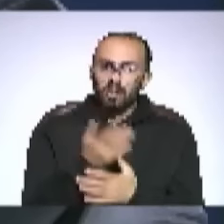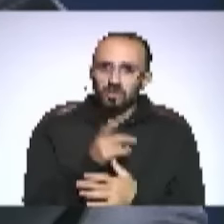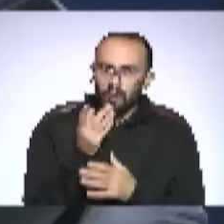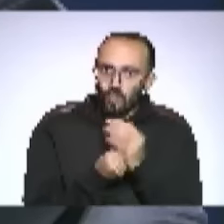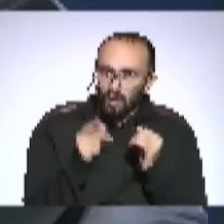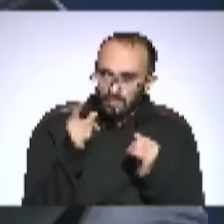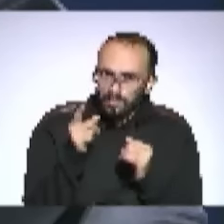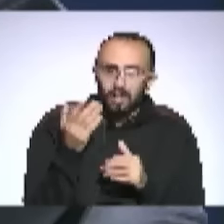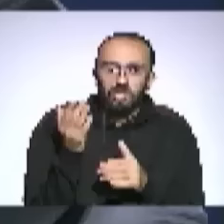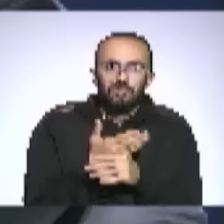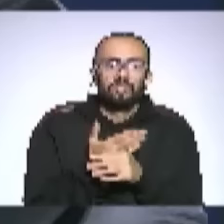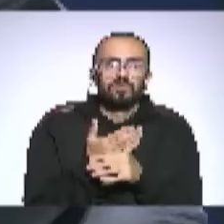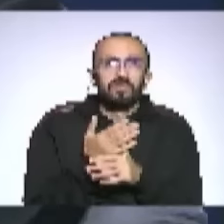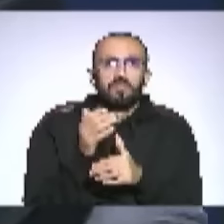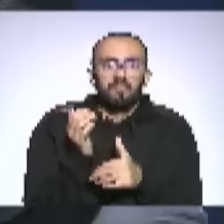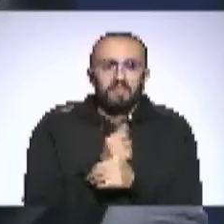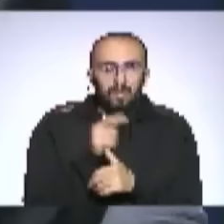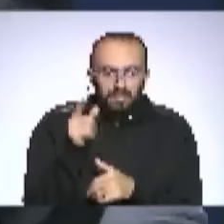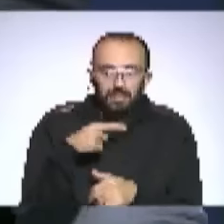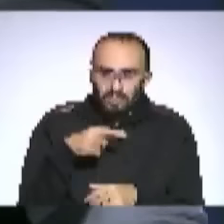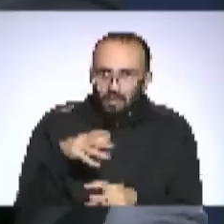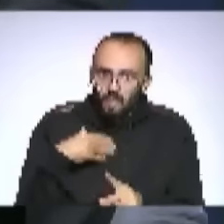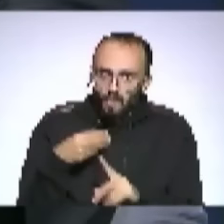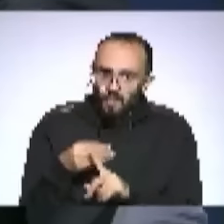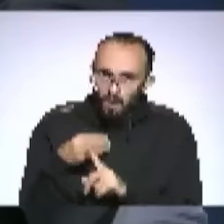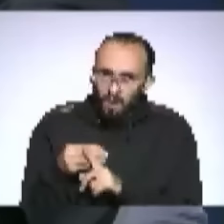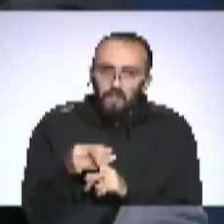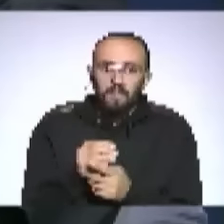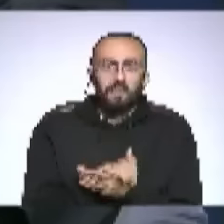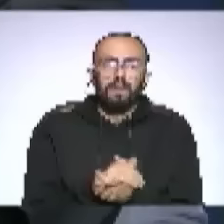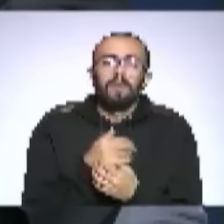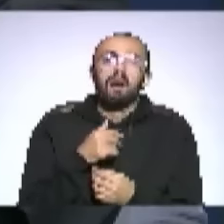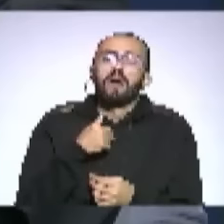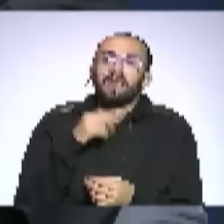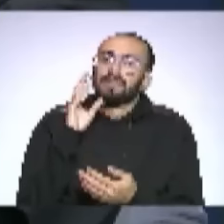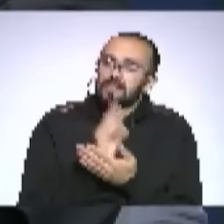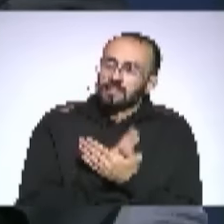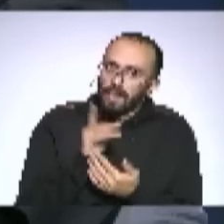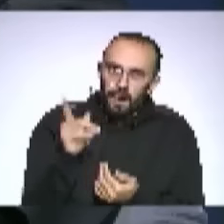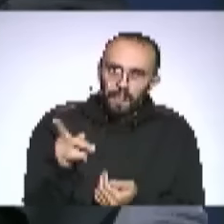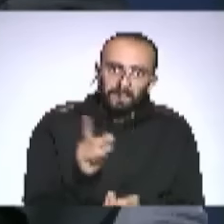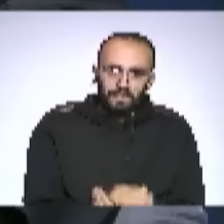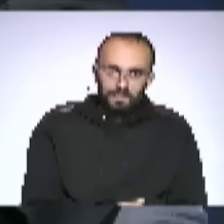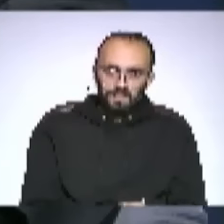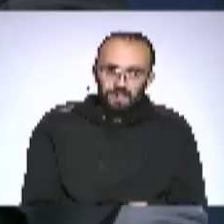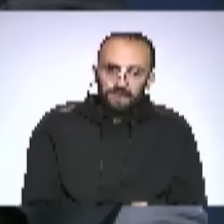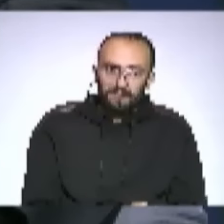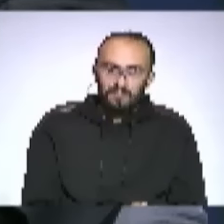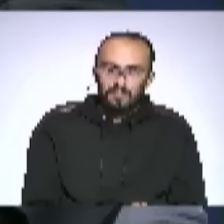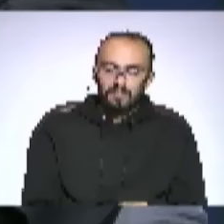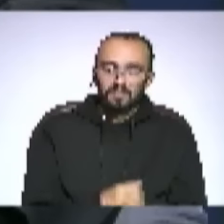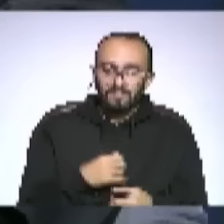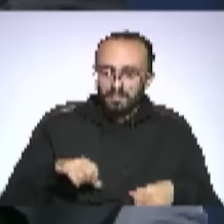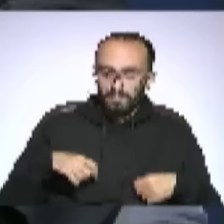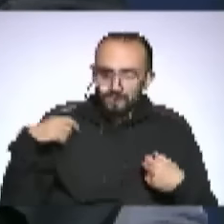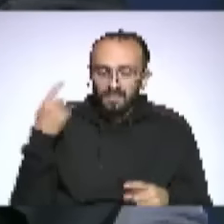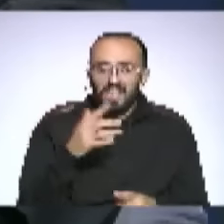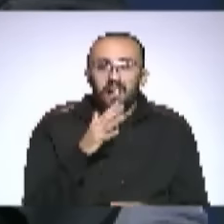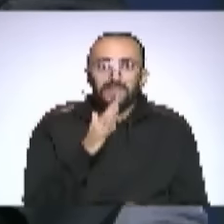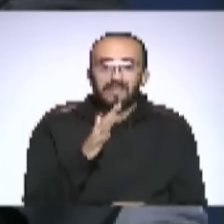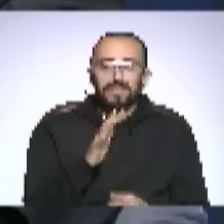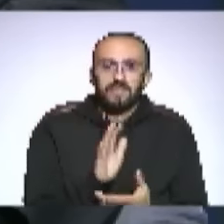وعشان خاطر المحبه والحب اللي كان موجود سامحت ورجعت ام انا عايشه خمس سنين